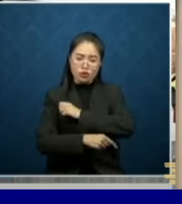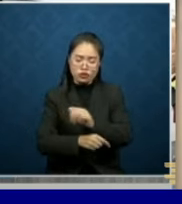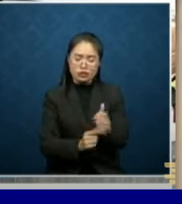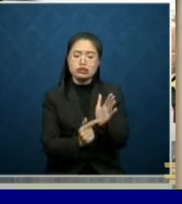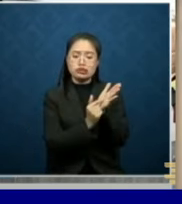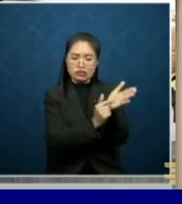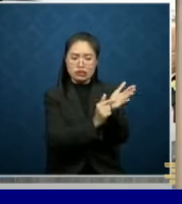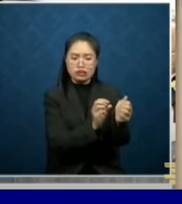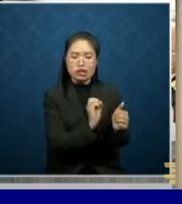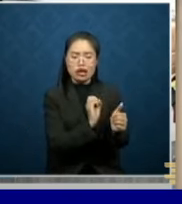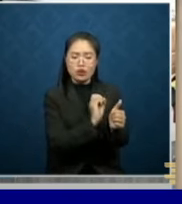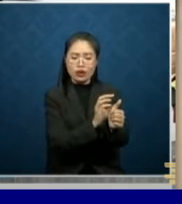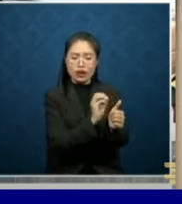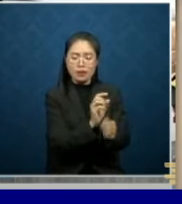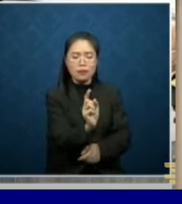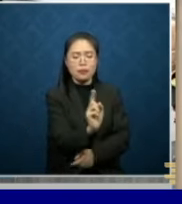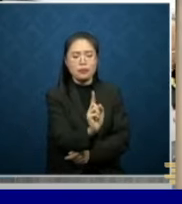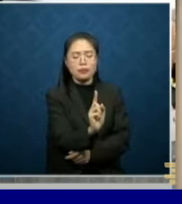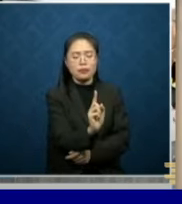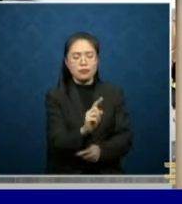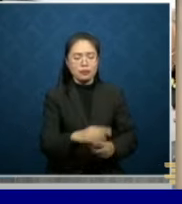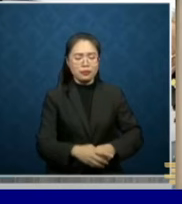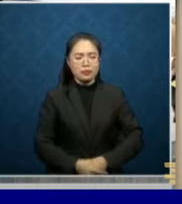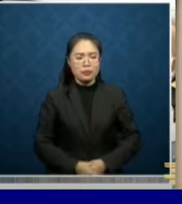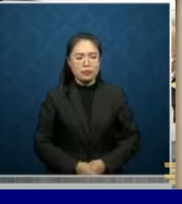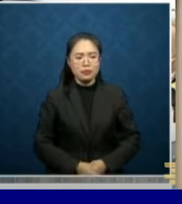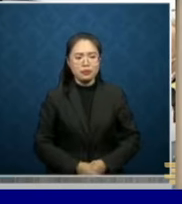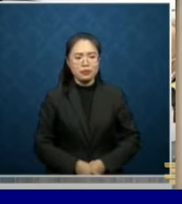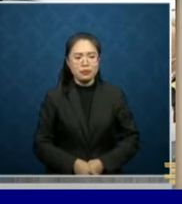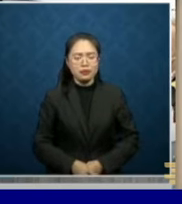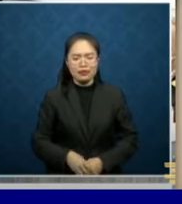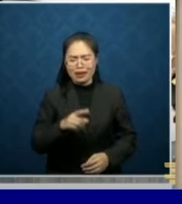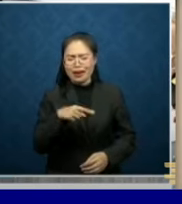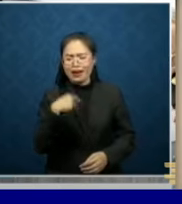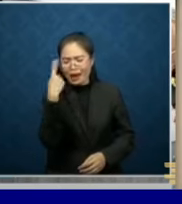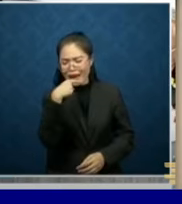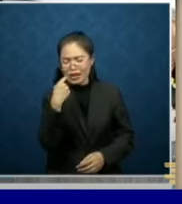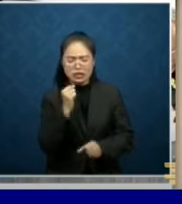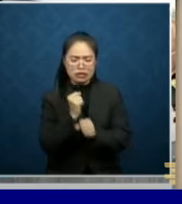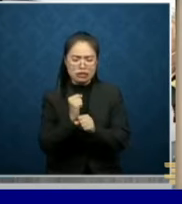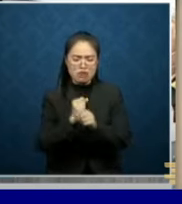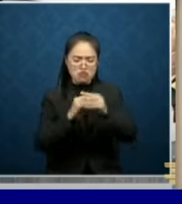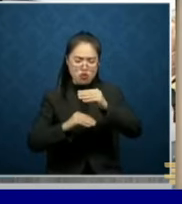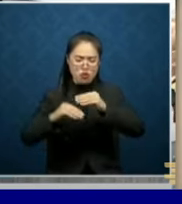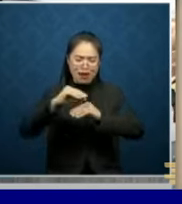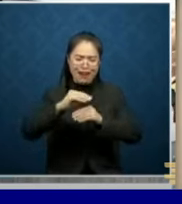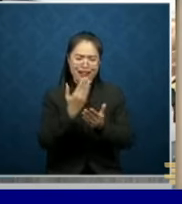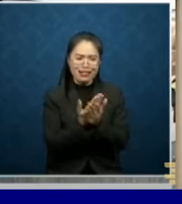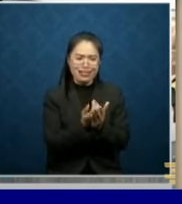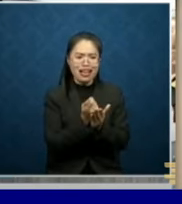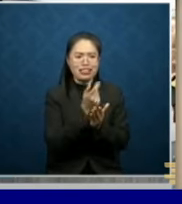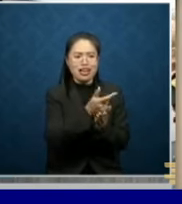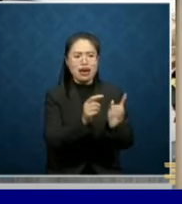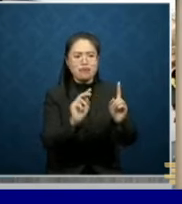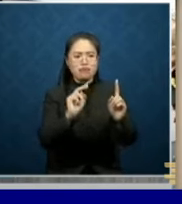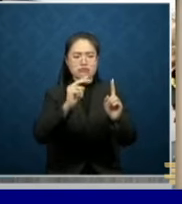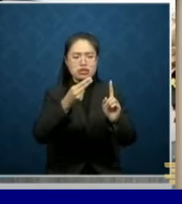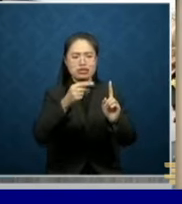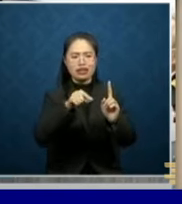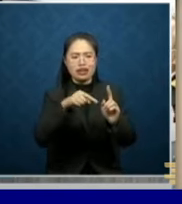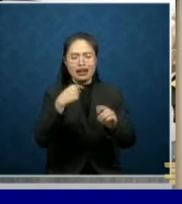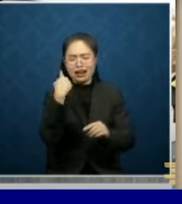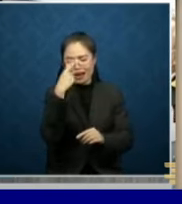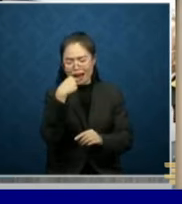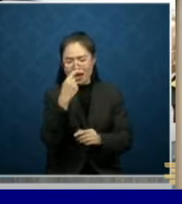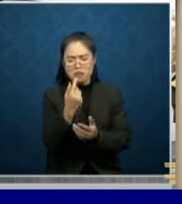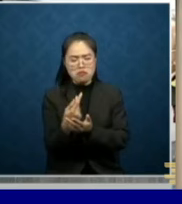ะครับว่าใครจะได้ประโยชน์จากโครงการนี้เดี๋ยวผมจะหมดเวลาแล้วผมขอท่านเ